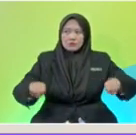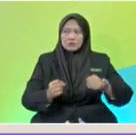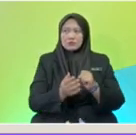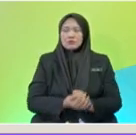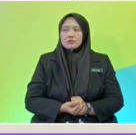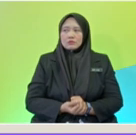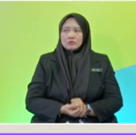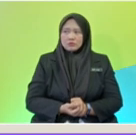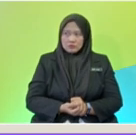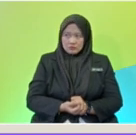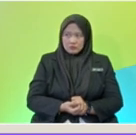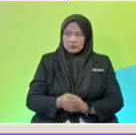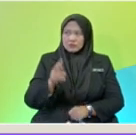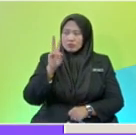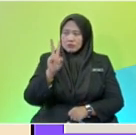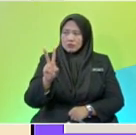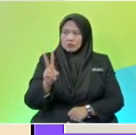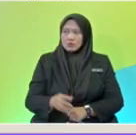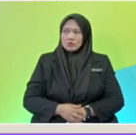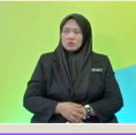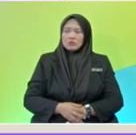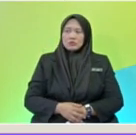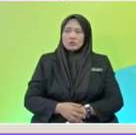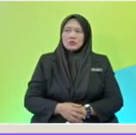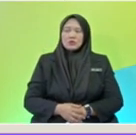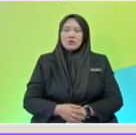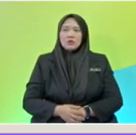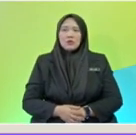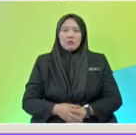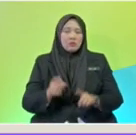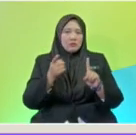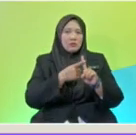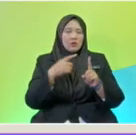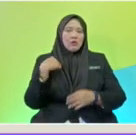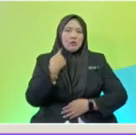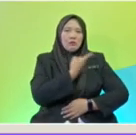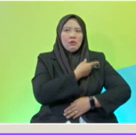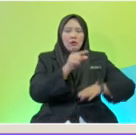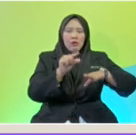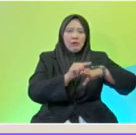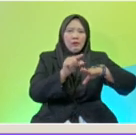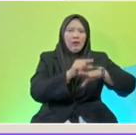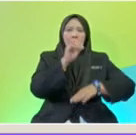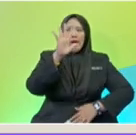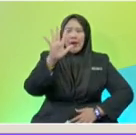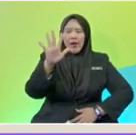Duo hidangan hidangan pertama kita gunakan 5 biji Teluk naik oke